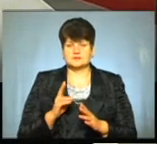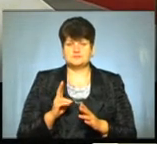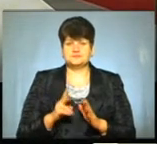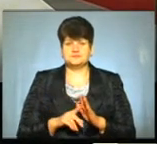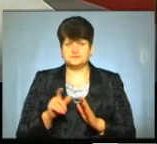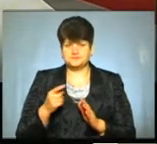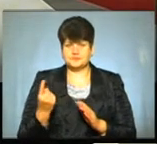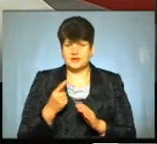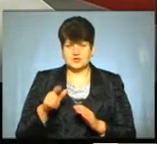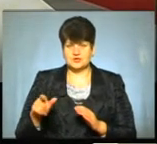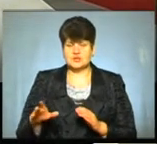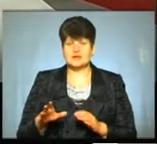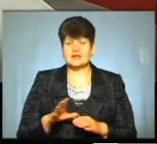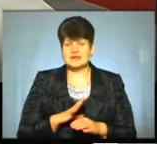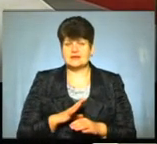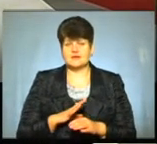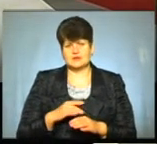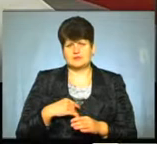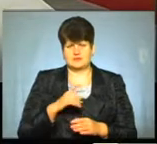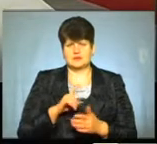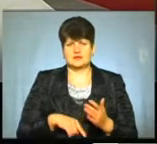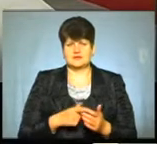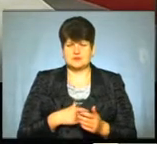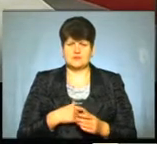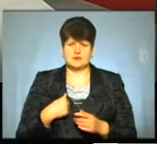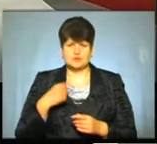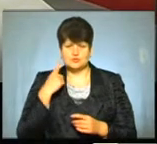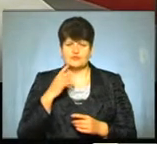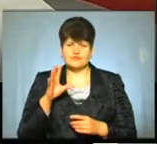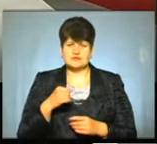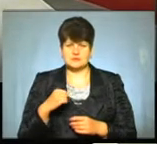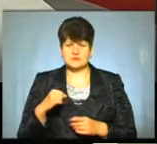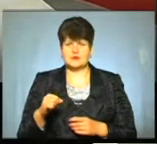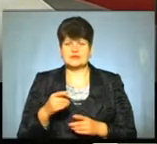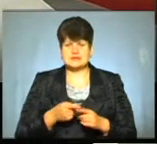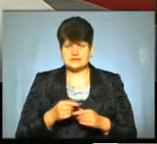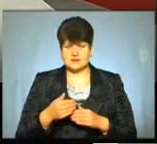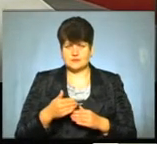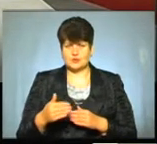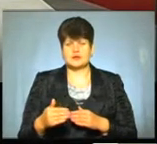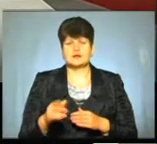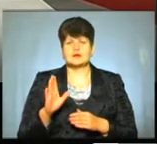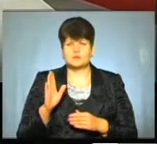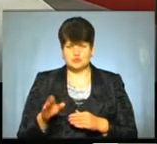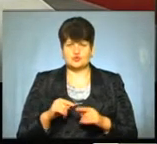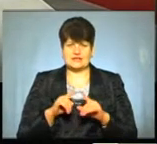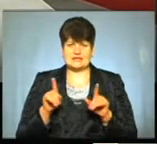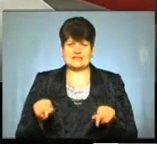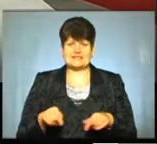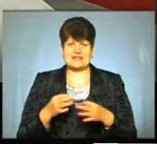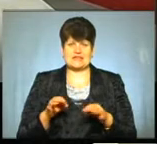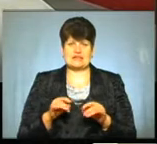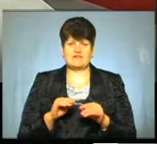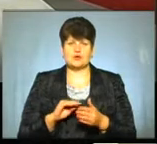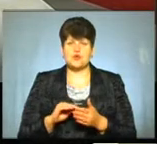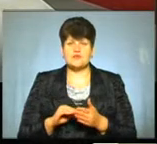вони, мабуть, були впевнені в собі. Я думаю, що всі вони подолають цей поріг і вони будуть